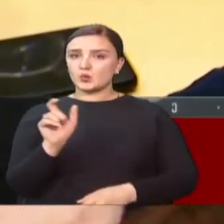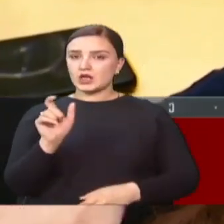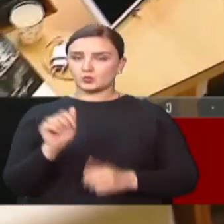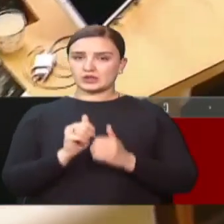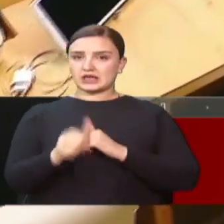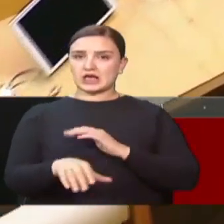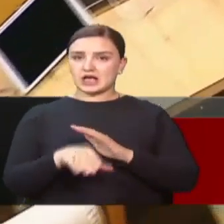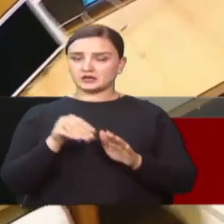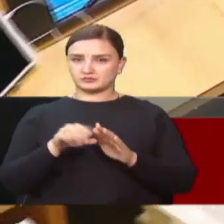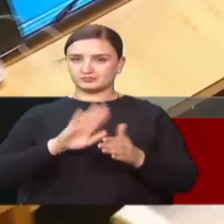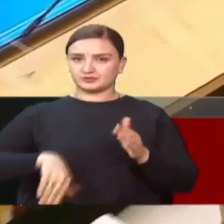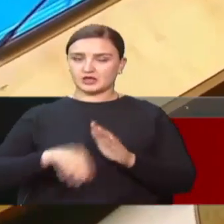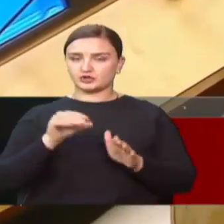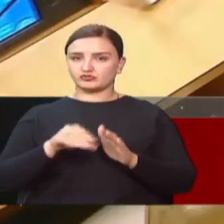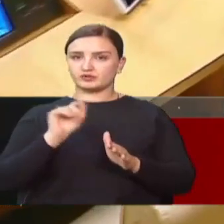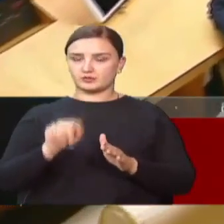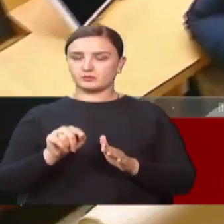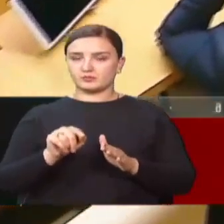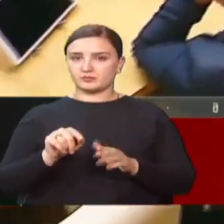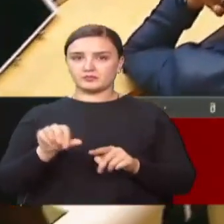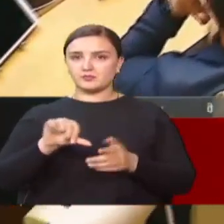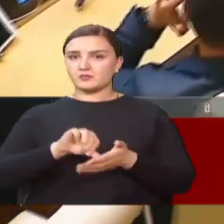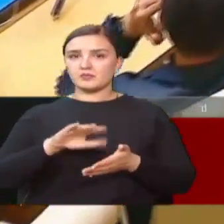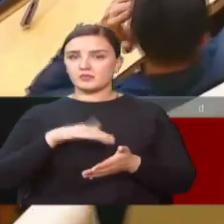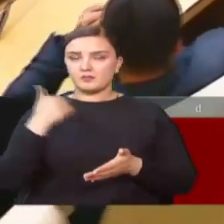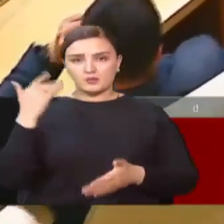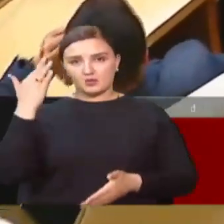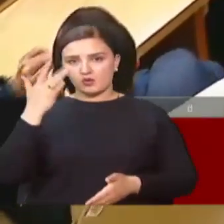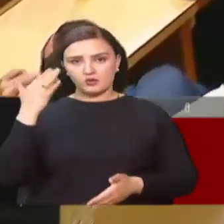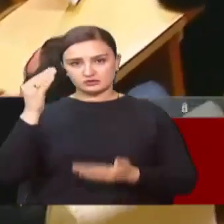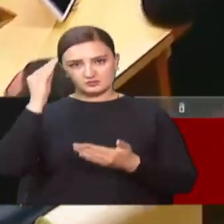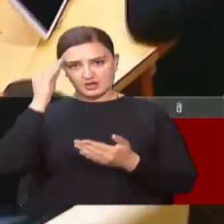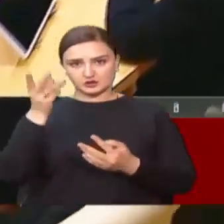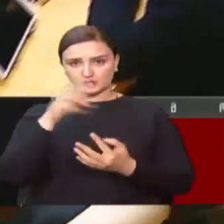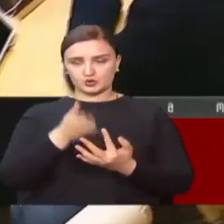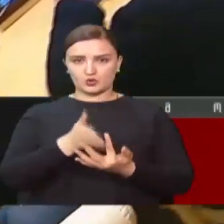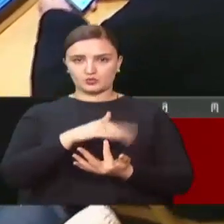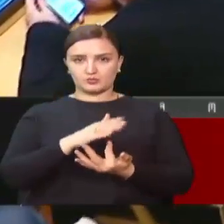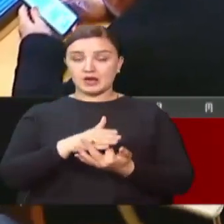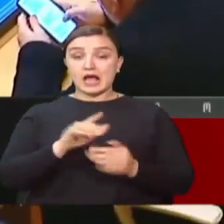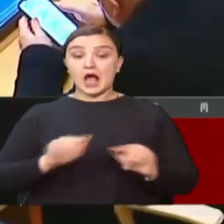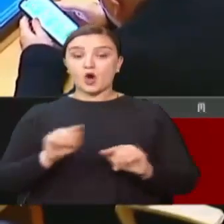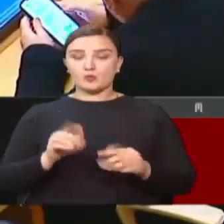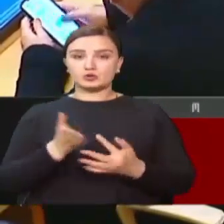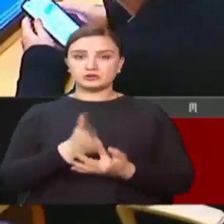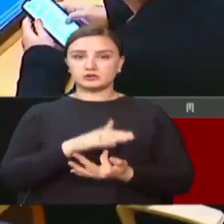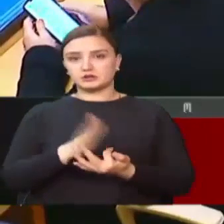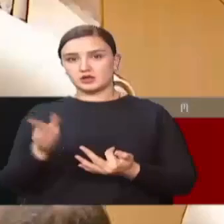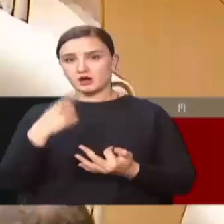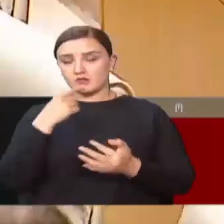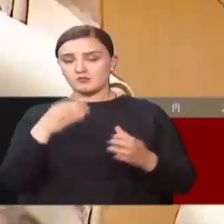რიგგარეში არჩევნებში? Ამ კითხვაზე მართველი გუნდის ოპონენტებში აზრები ორად იყოფა. Opoziciis ნაწილის თქმით, ეს